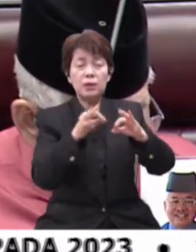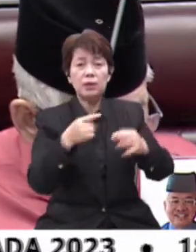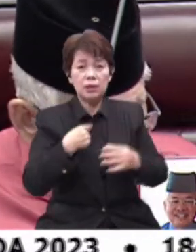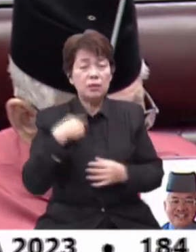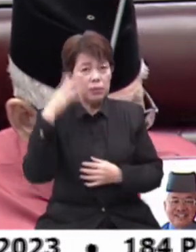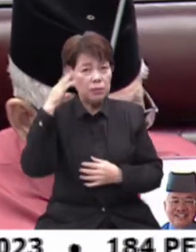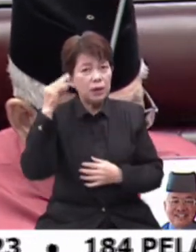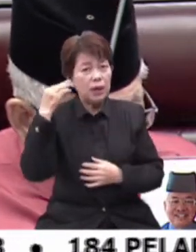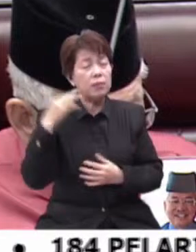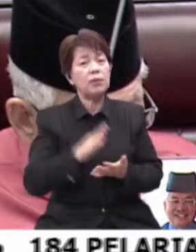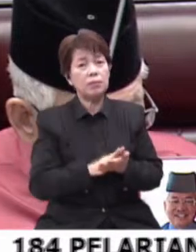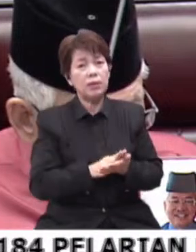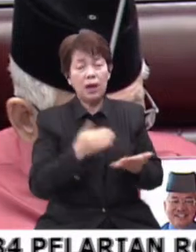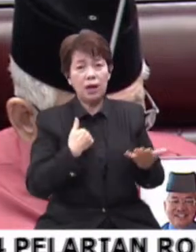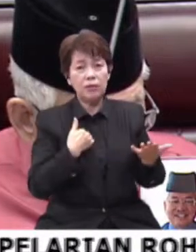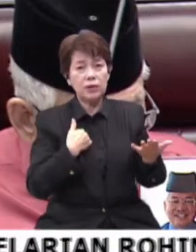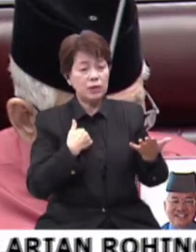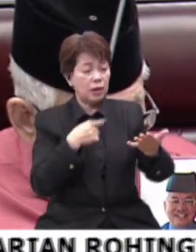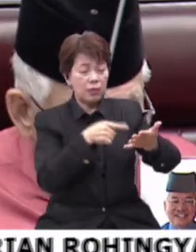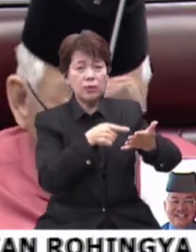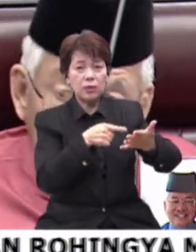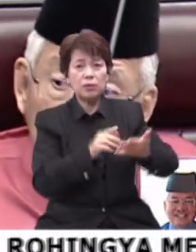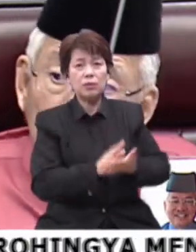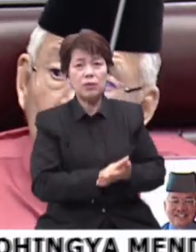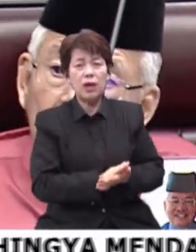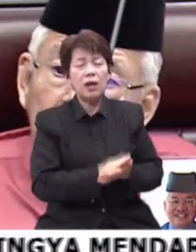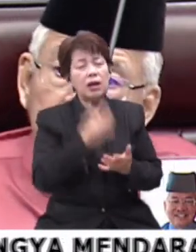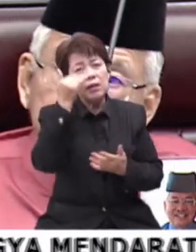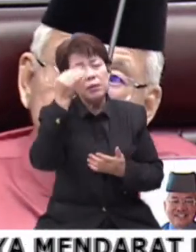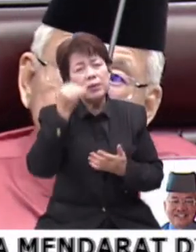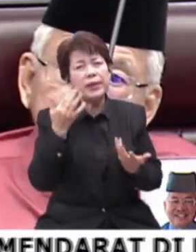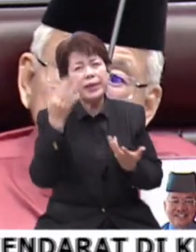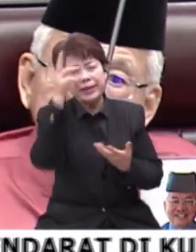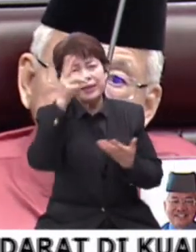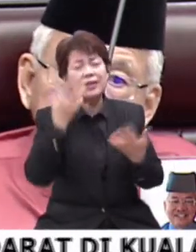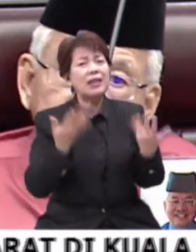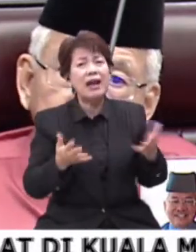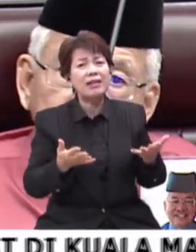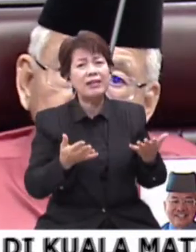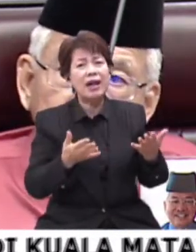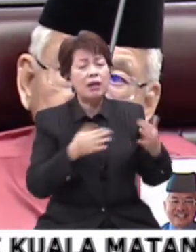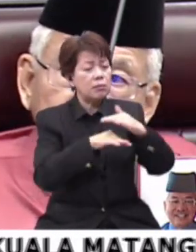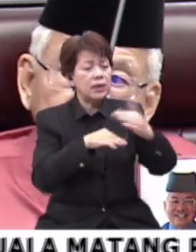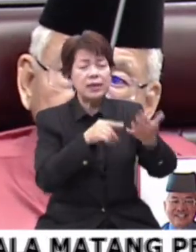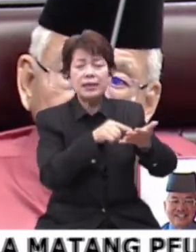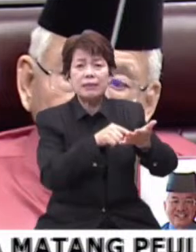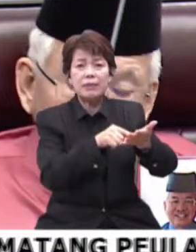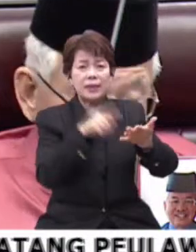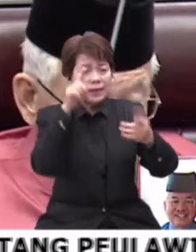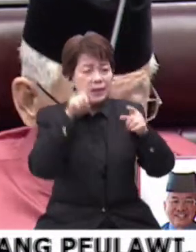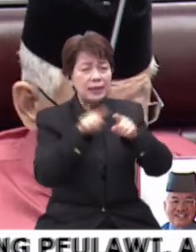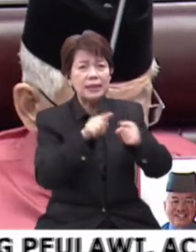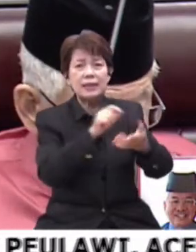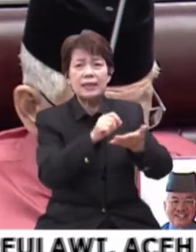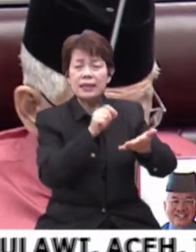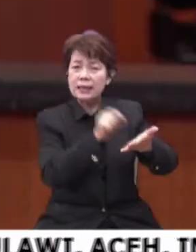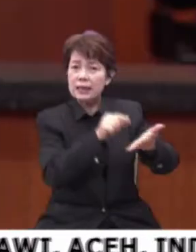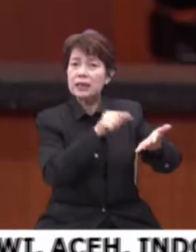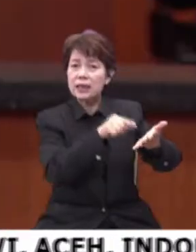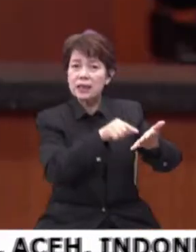jauh dalam Bab nih Kenapa tidak mengaku sebagai suatu asas dalam menentukan perjanjian ini